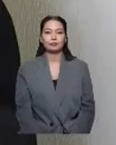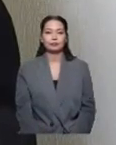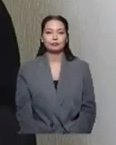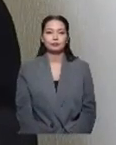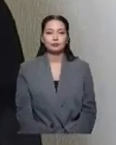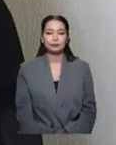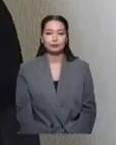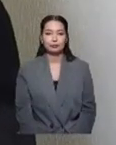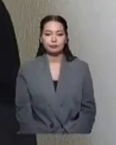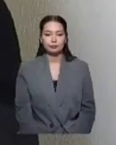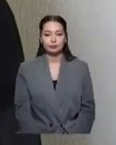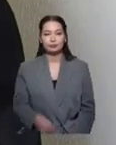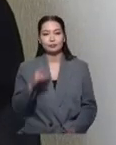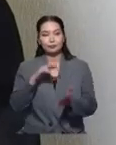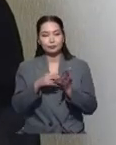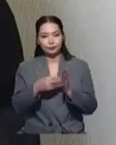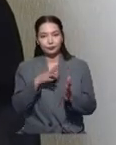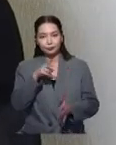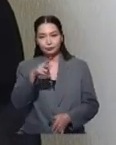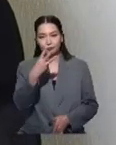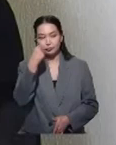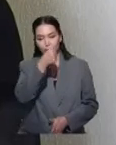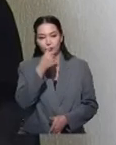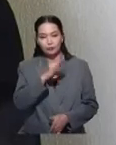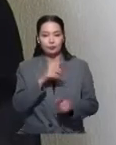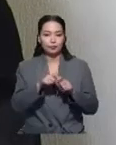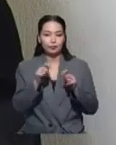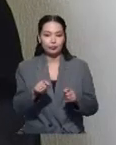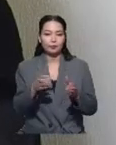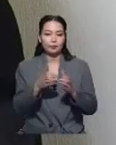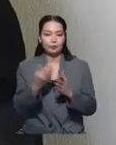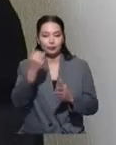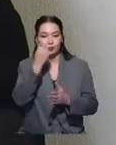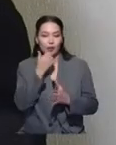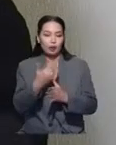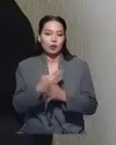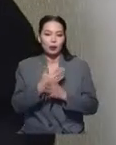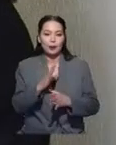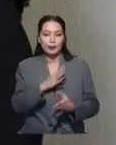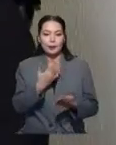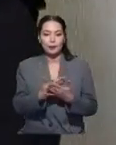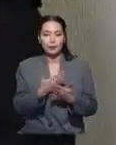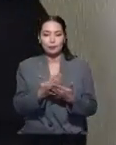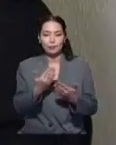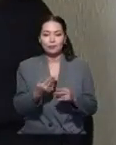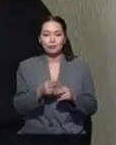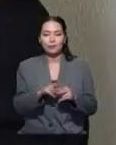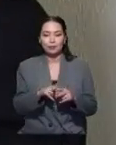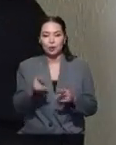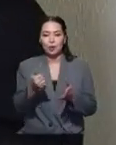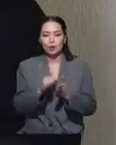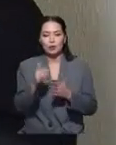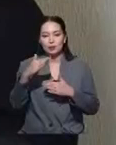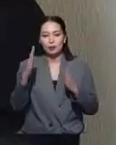Мы обратились в общественную приемную в 2023 году. Встретились с партийцами и нам оказали помощь. Например, на Кенесары 25 мы установили такой бокс